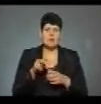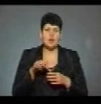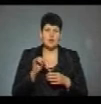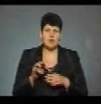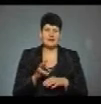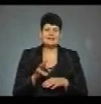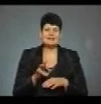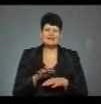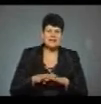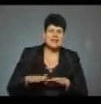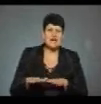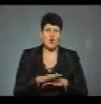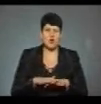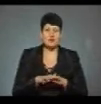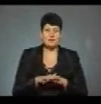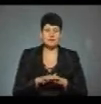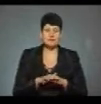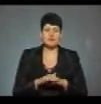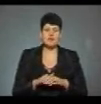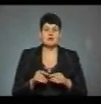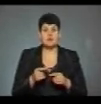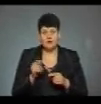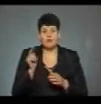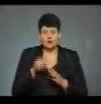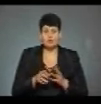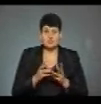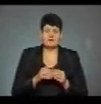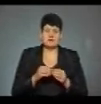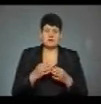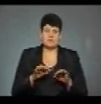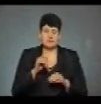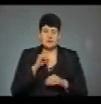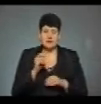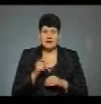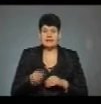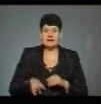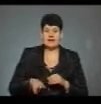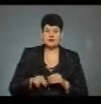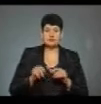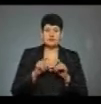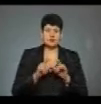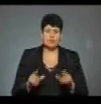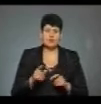від колоніального іго, в тому числі і України. Директорка Великоглибочецької